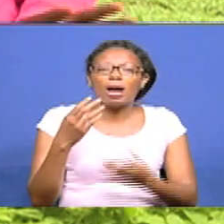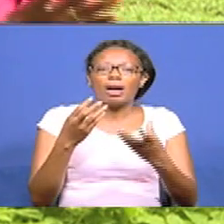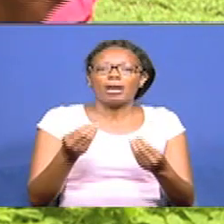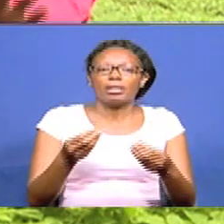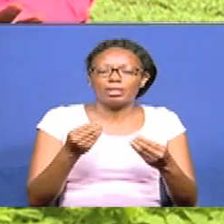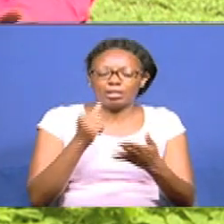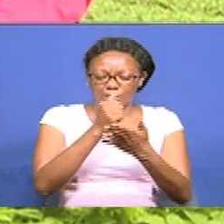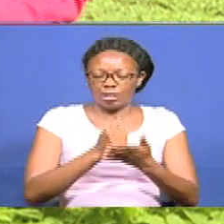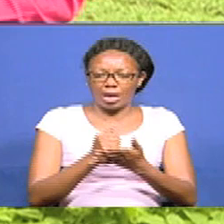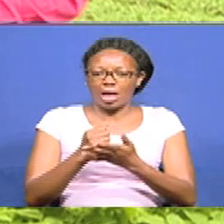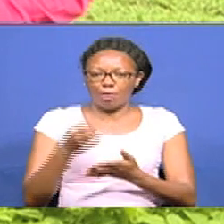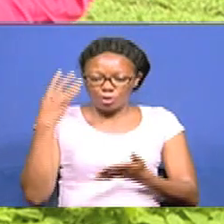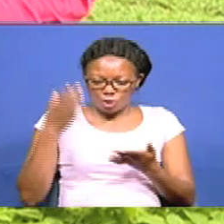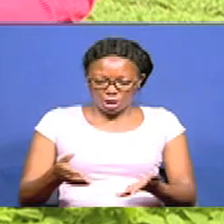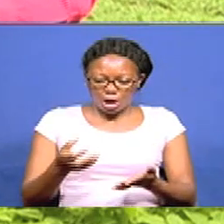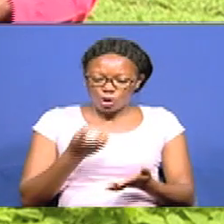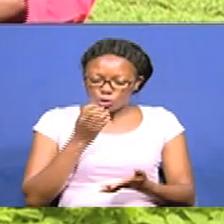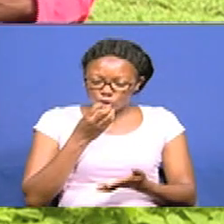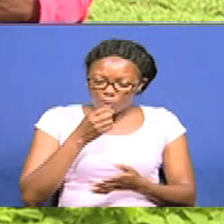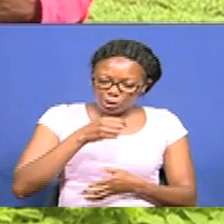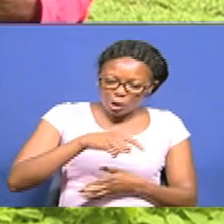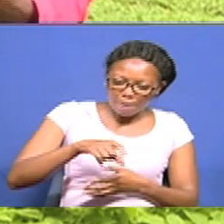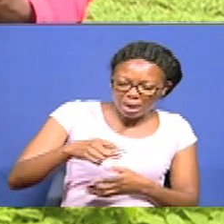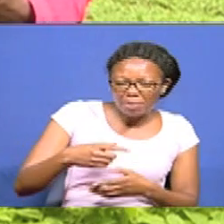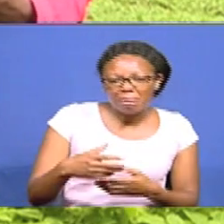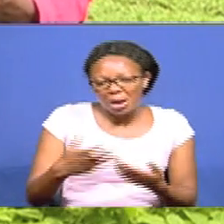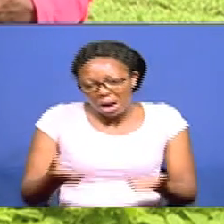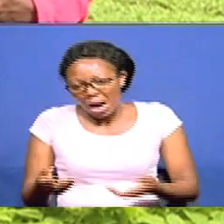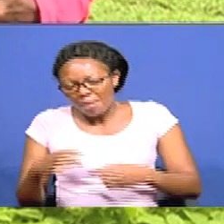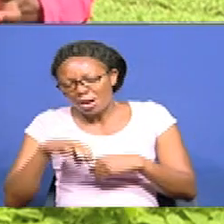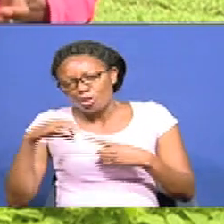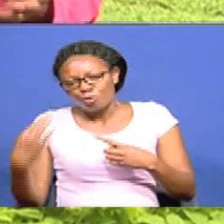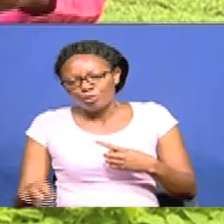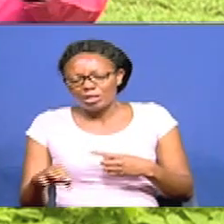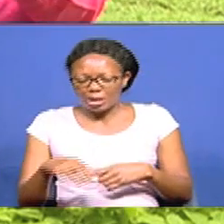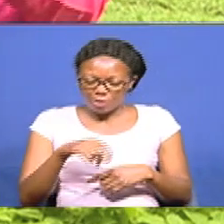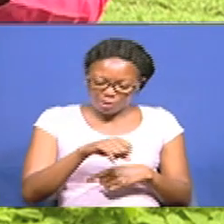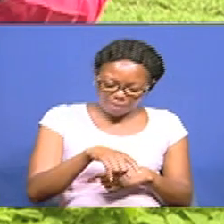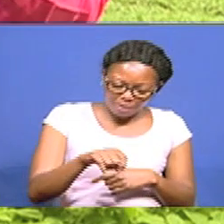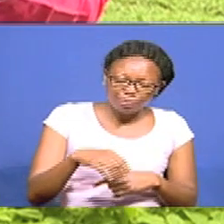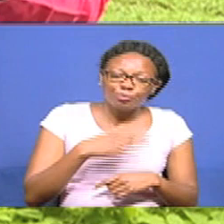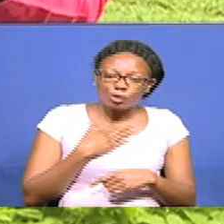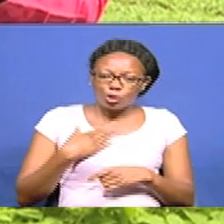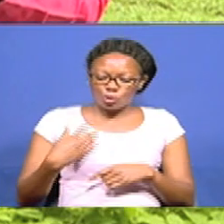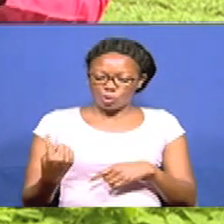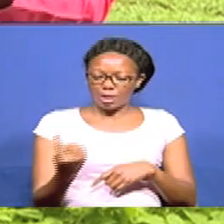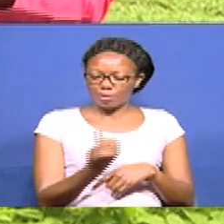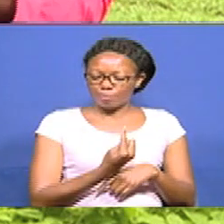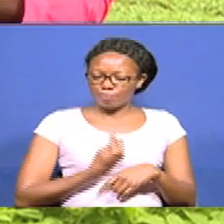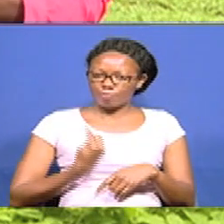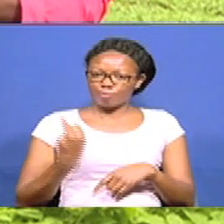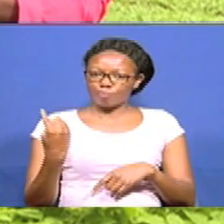Saa hii sitapanda nyanya, nitapata kitu ingine. So, tungetaka hii iwe center ile wakulima wanaweza kupata